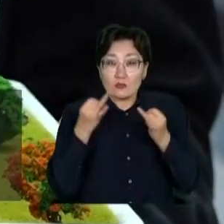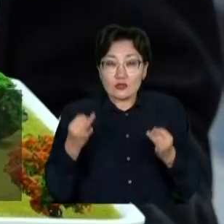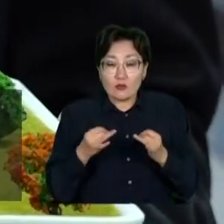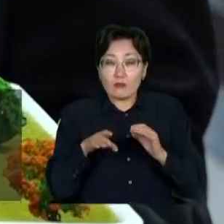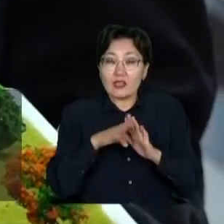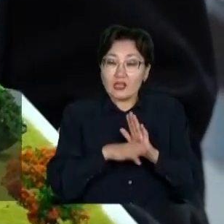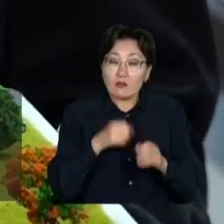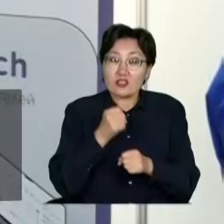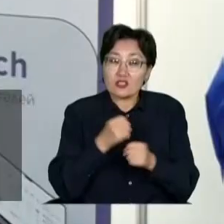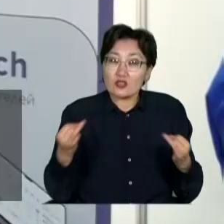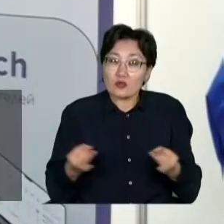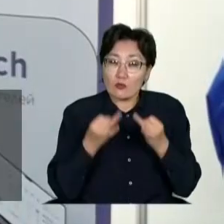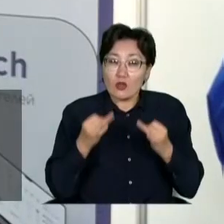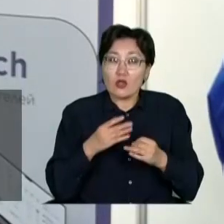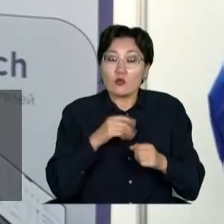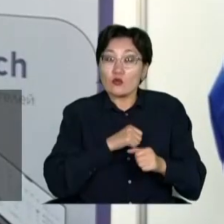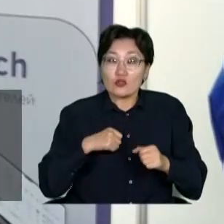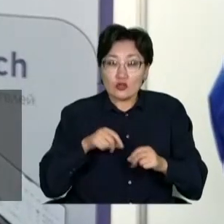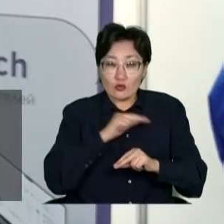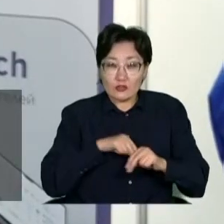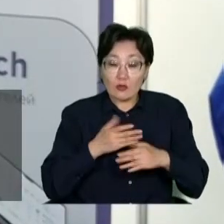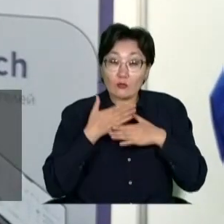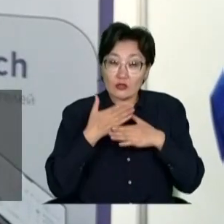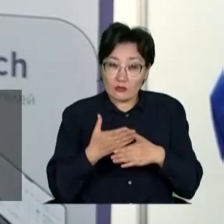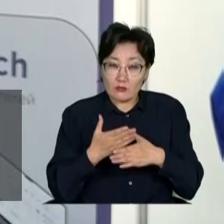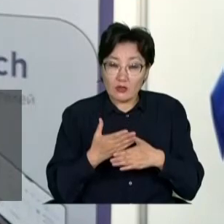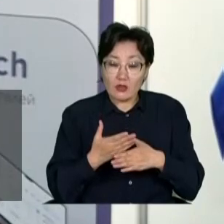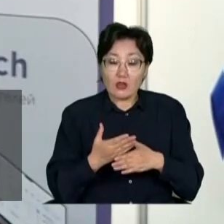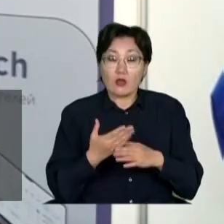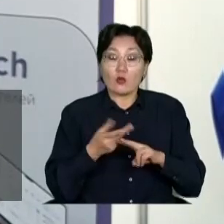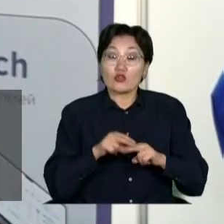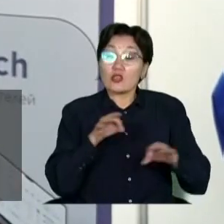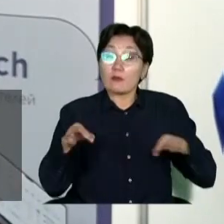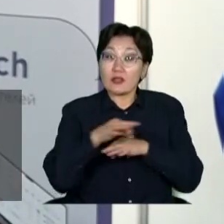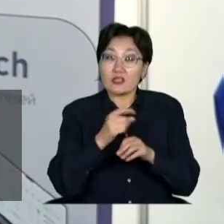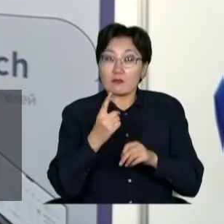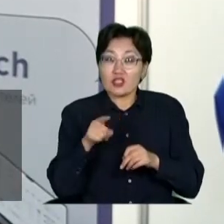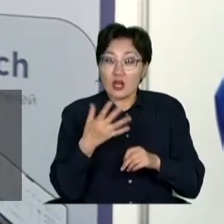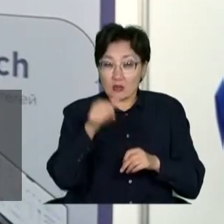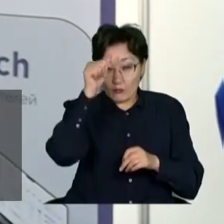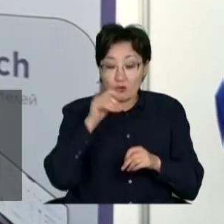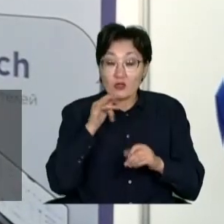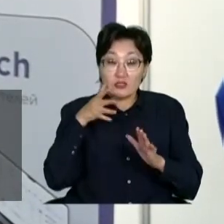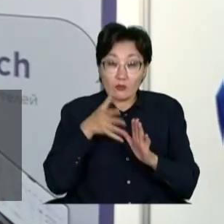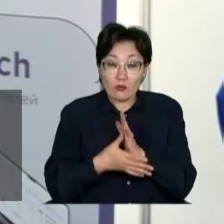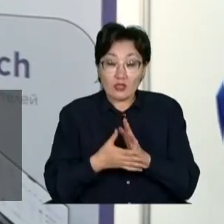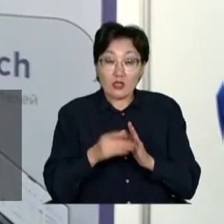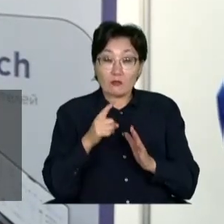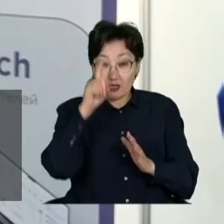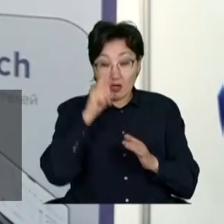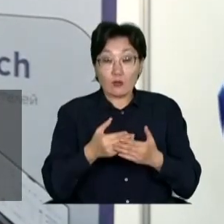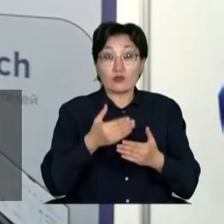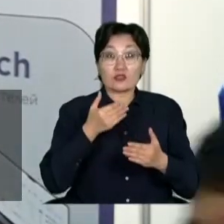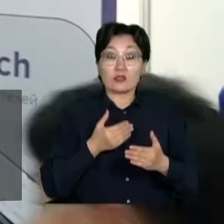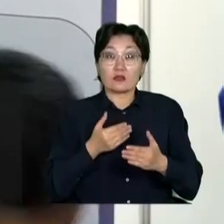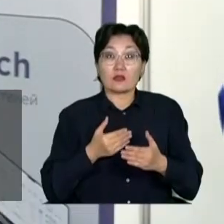жұмыс істеуге көмектеседі. Біз бұл проекті жасап жатқанымызға бір жарым айдан аса уақыт кетті. Және бір ай бұрын біз